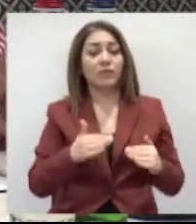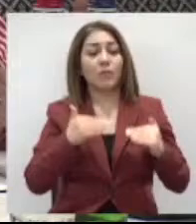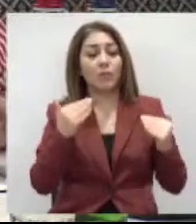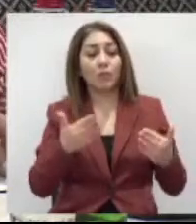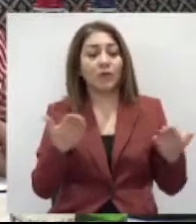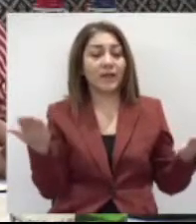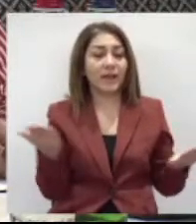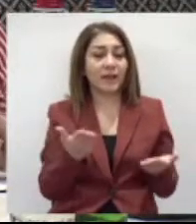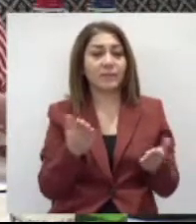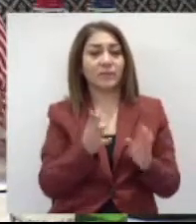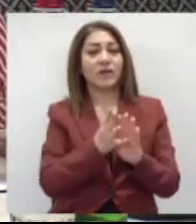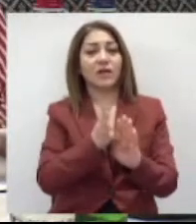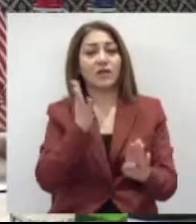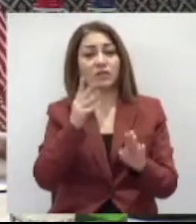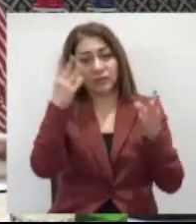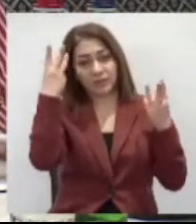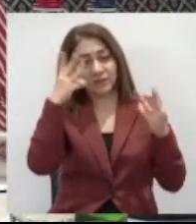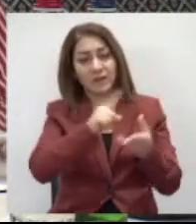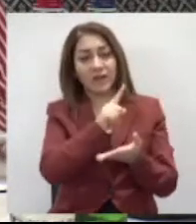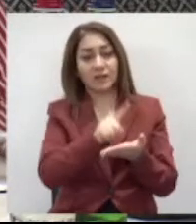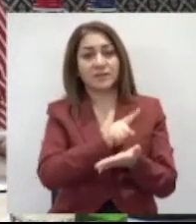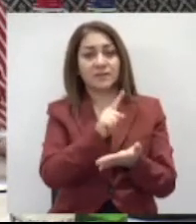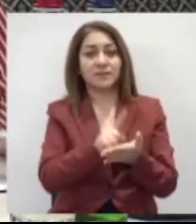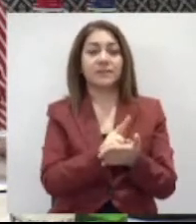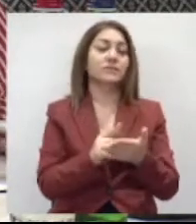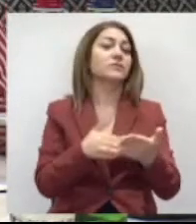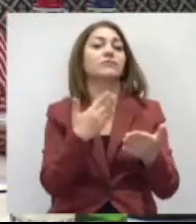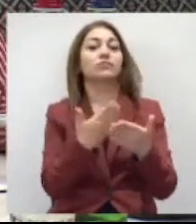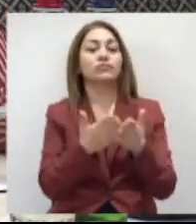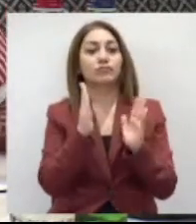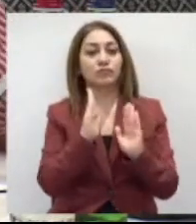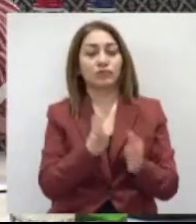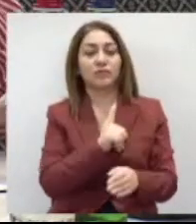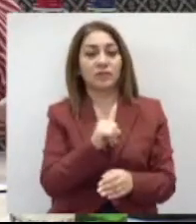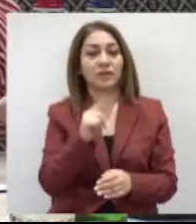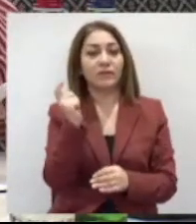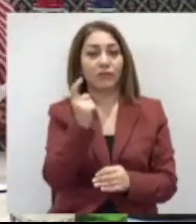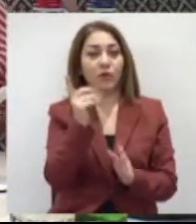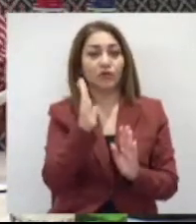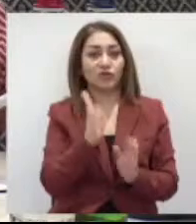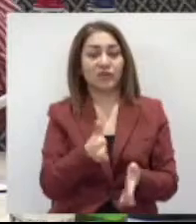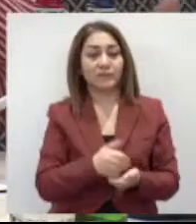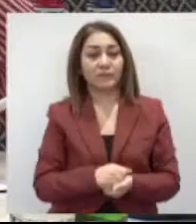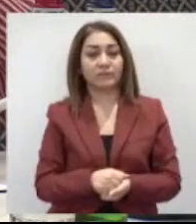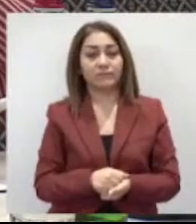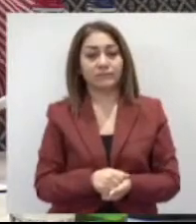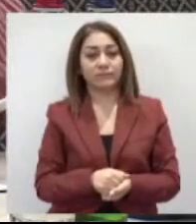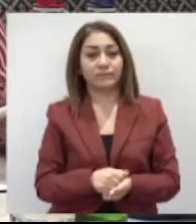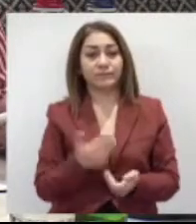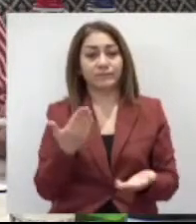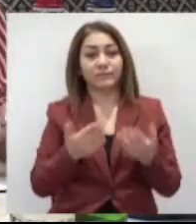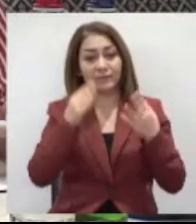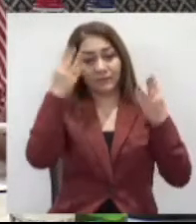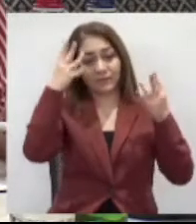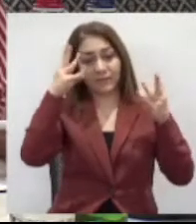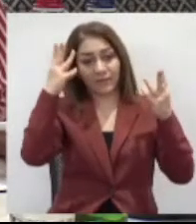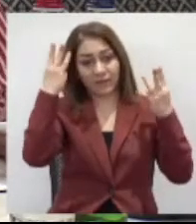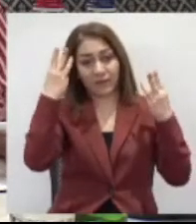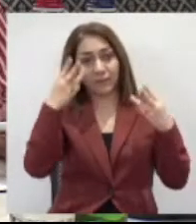որ փուլում և ինչ հաջորդականությամբ որ հարցերն են ներկայացվելու։ Հիմա եթե այս